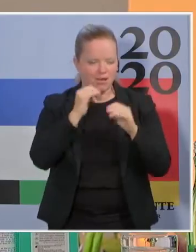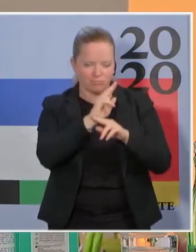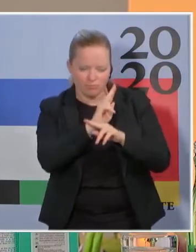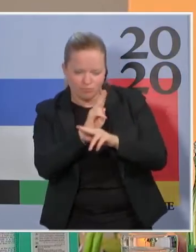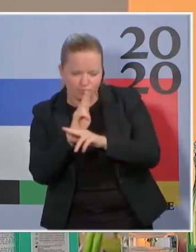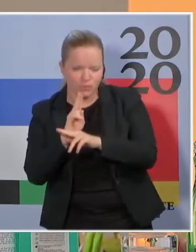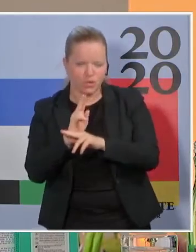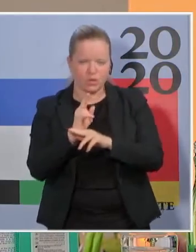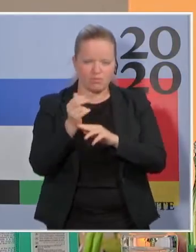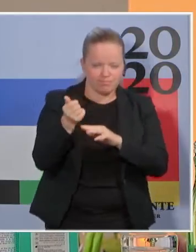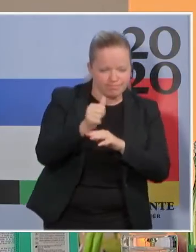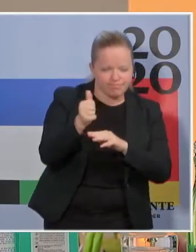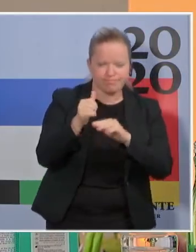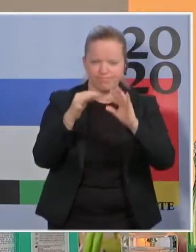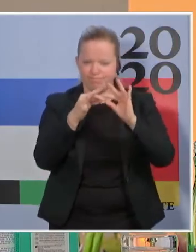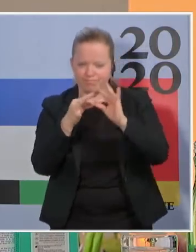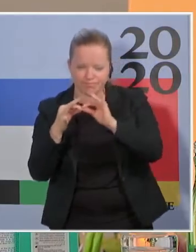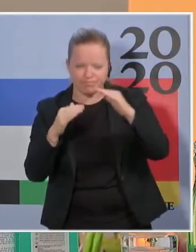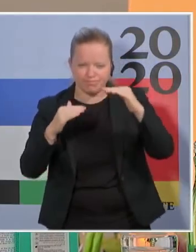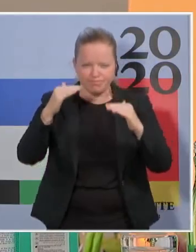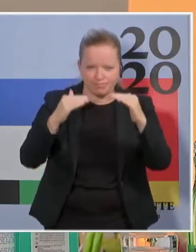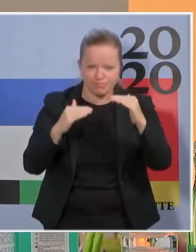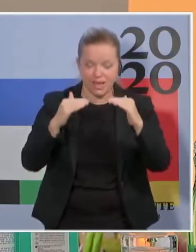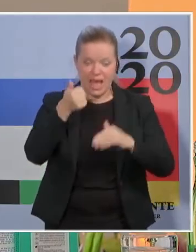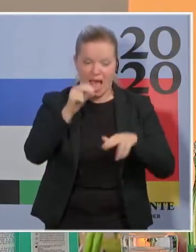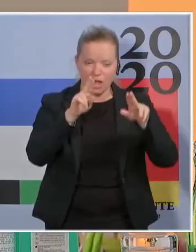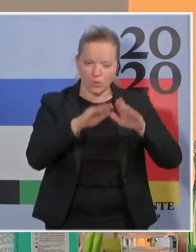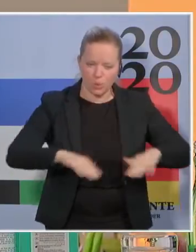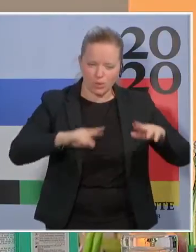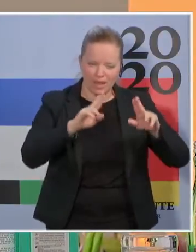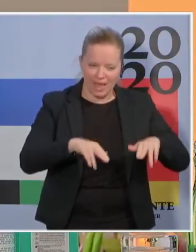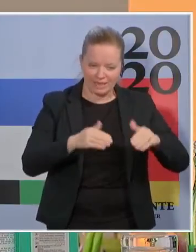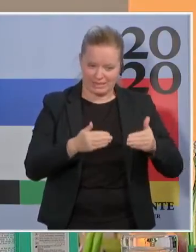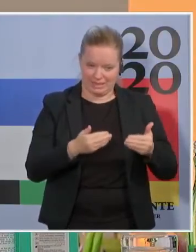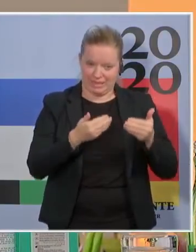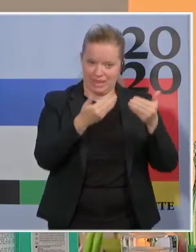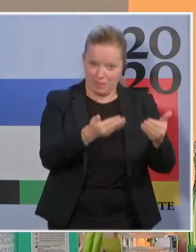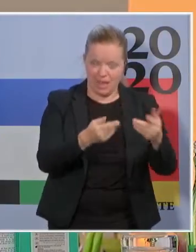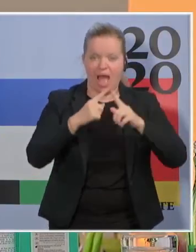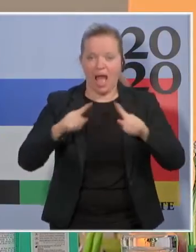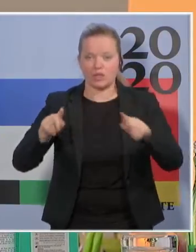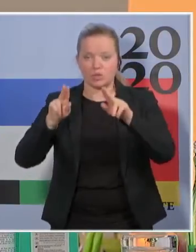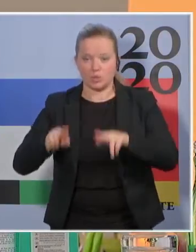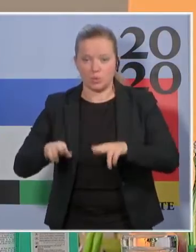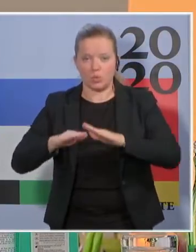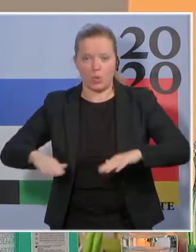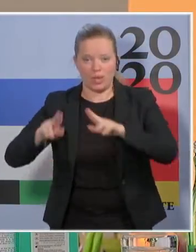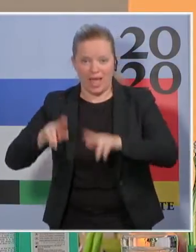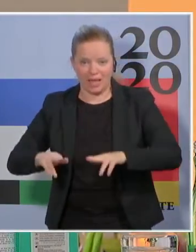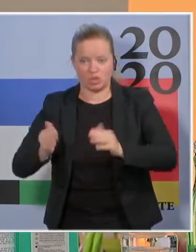abzuwägen, wie viel wir von einem Grundrecht herzugeben bereit sind, um ein anderes Grundrecht zu